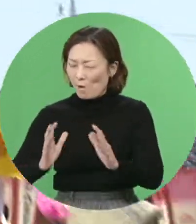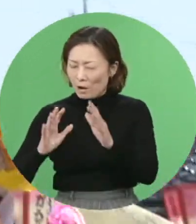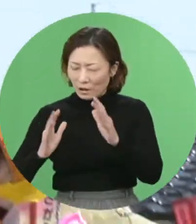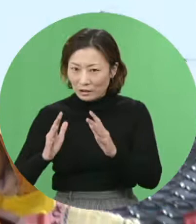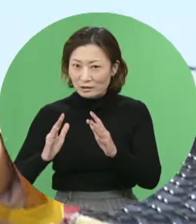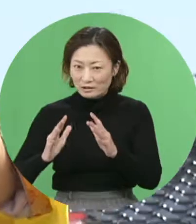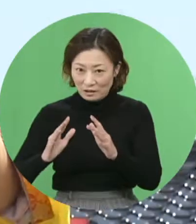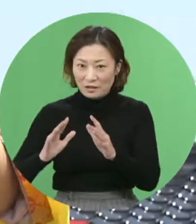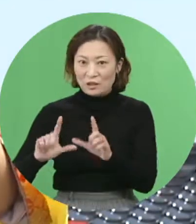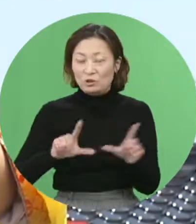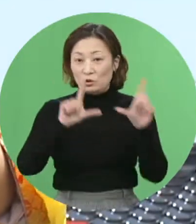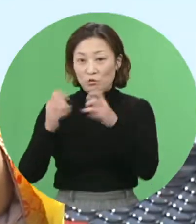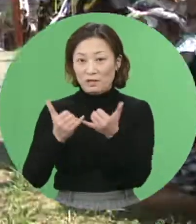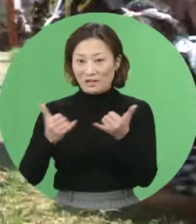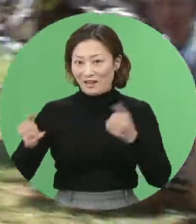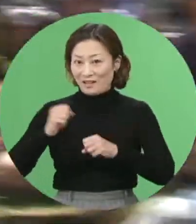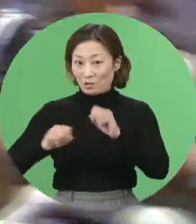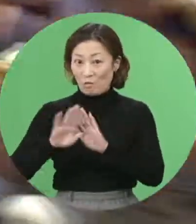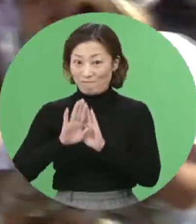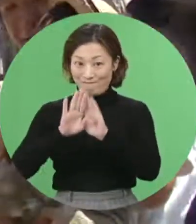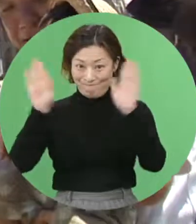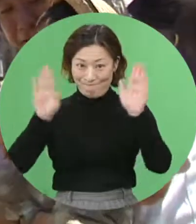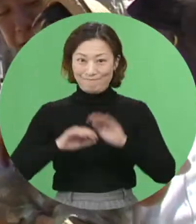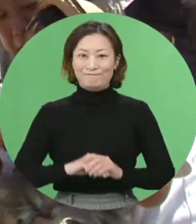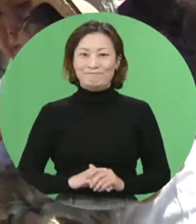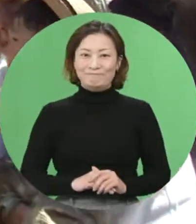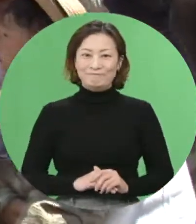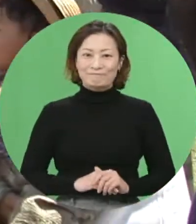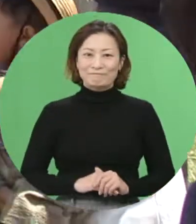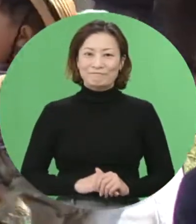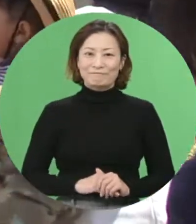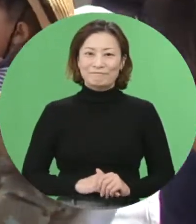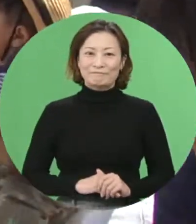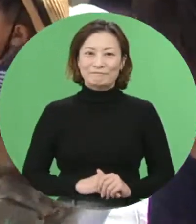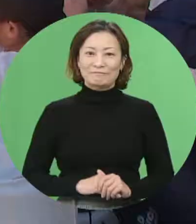と住民が動き出しました。